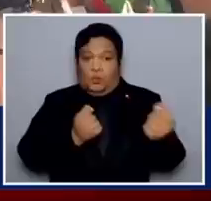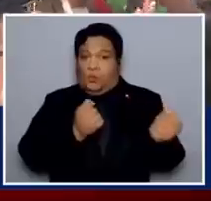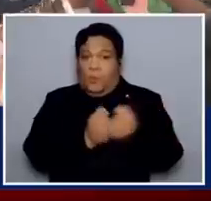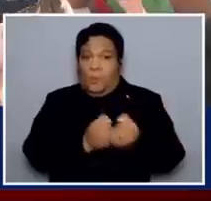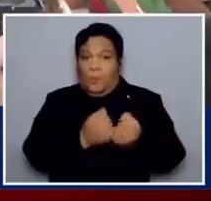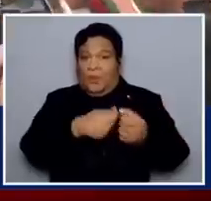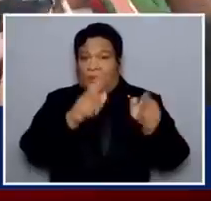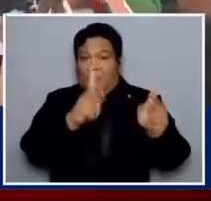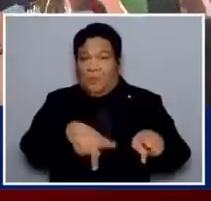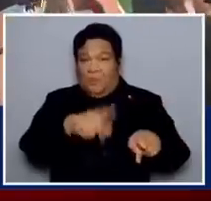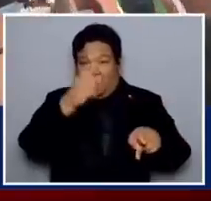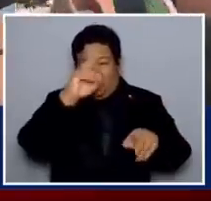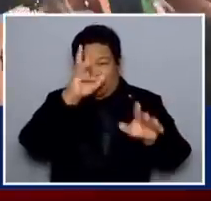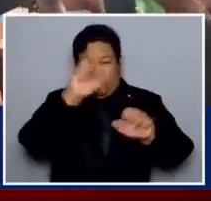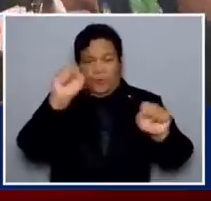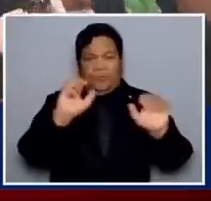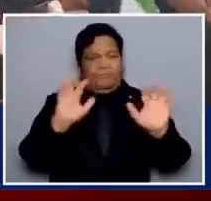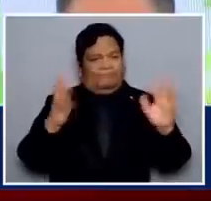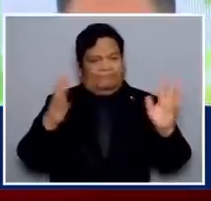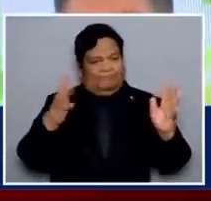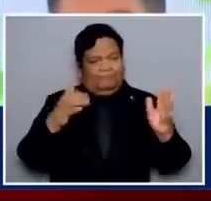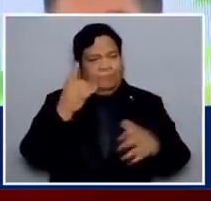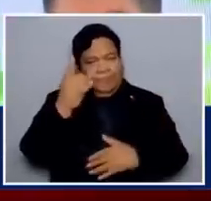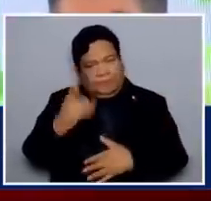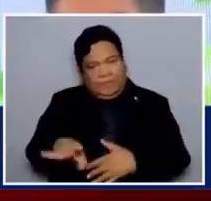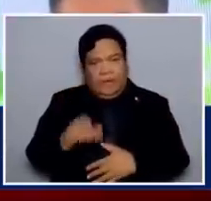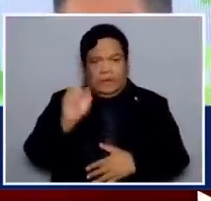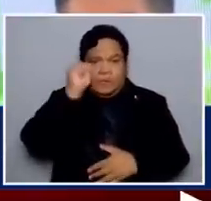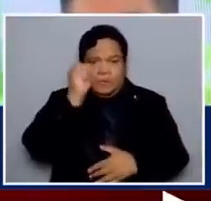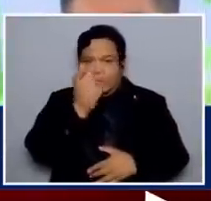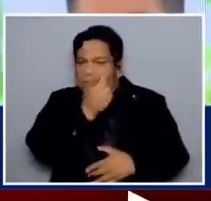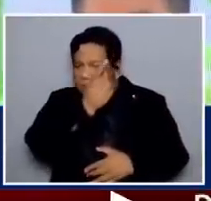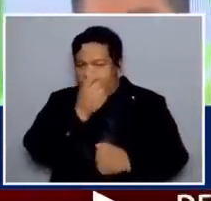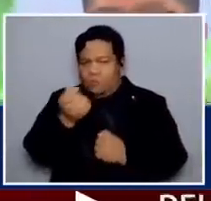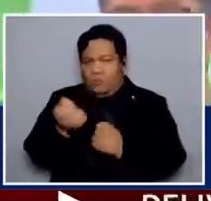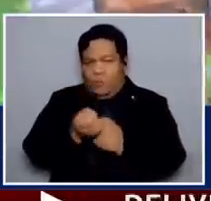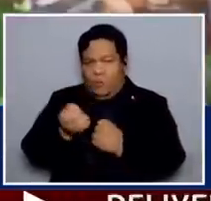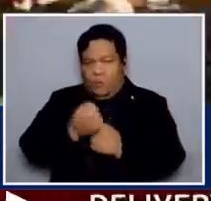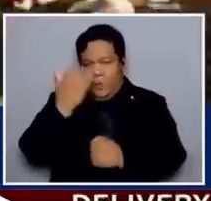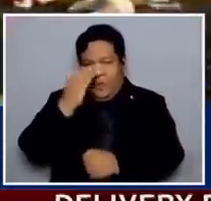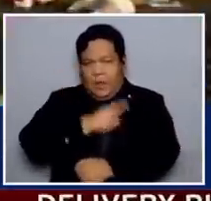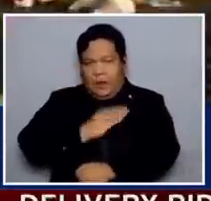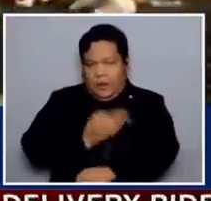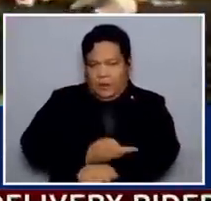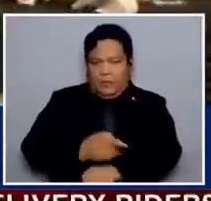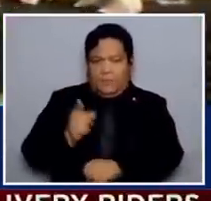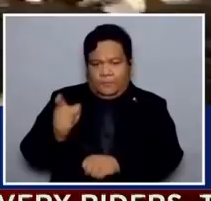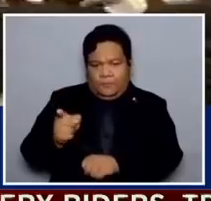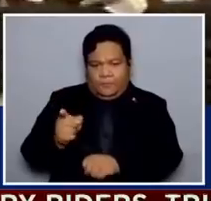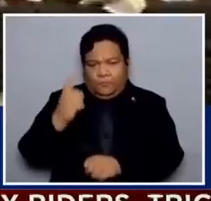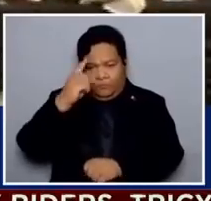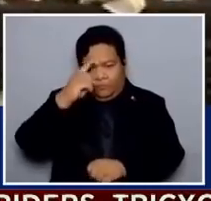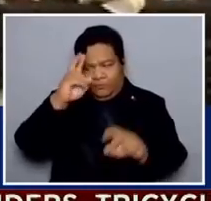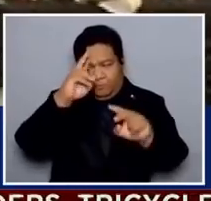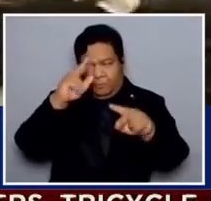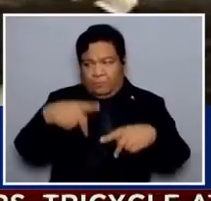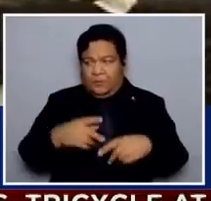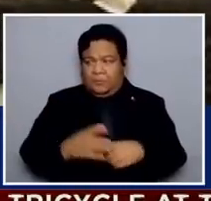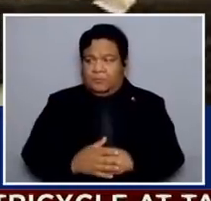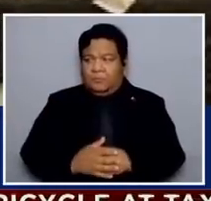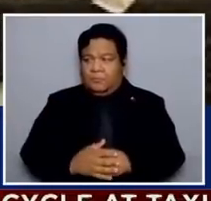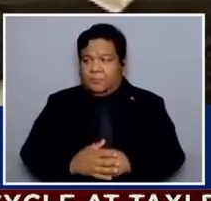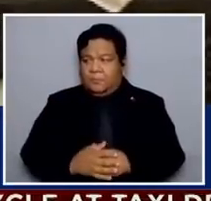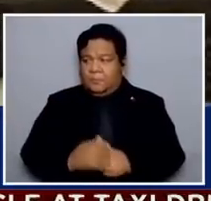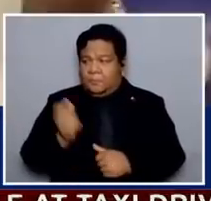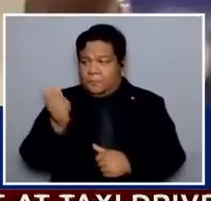na si Davao City Mayor Sara Duterte Carpio na tumatakbo sa pagka-vice-presidente. Ito ay kahit na una nang inendorso ng